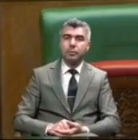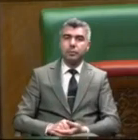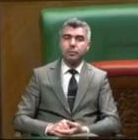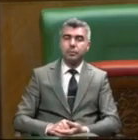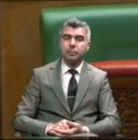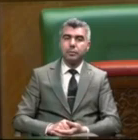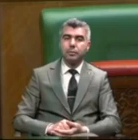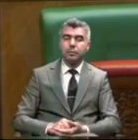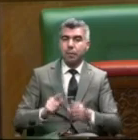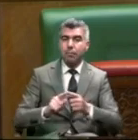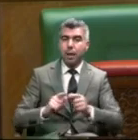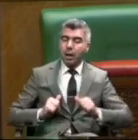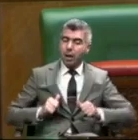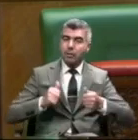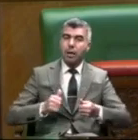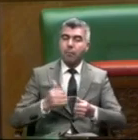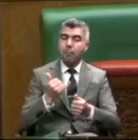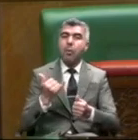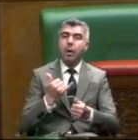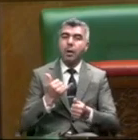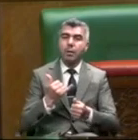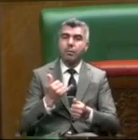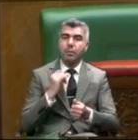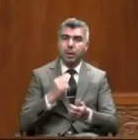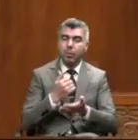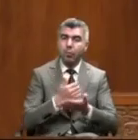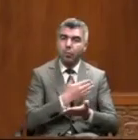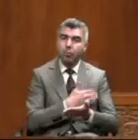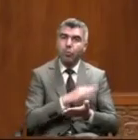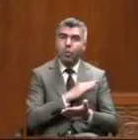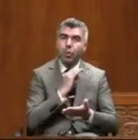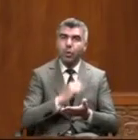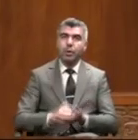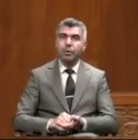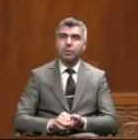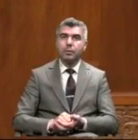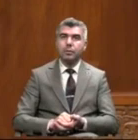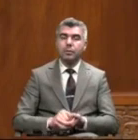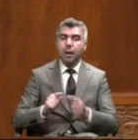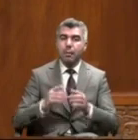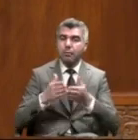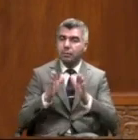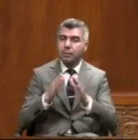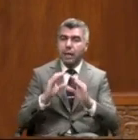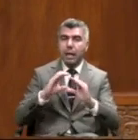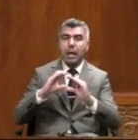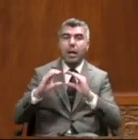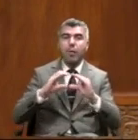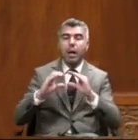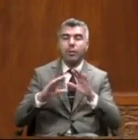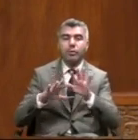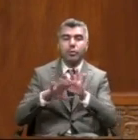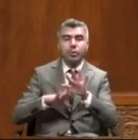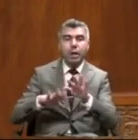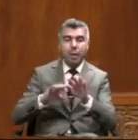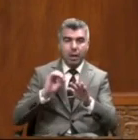التحلي بالشجاعه الكافيه وبالمسؤوليه التامه لفتح حوار اجتماعي مع